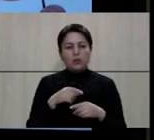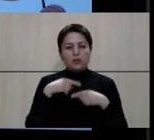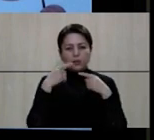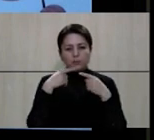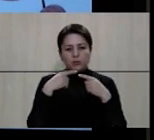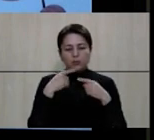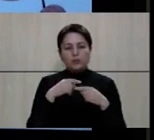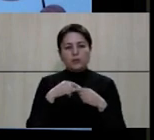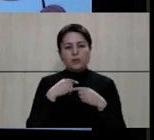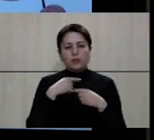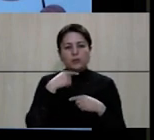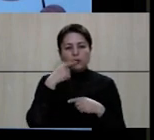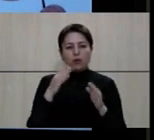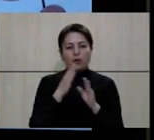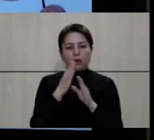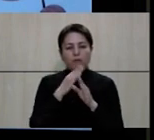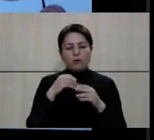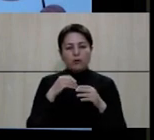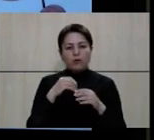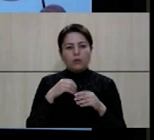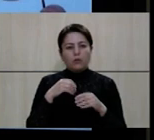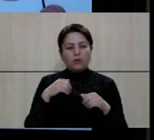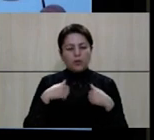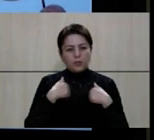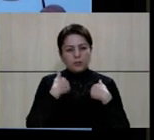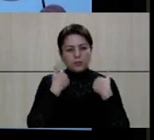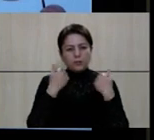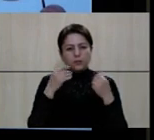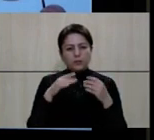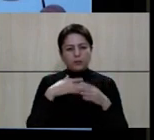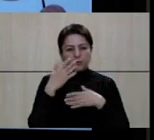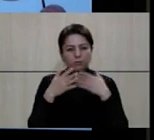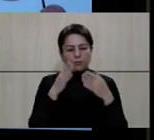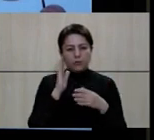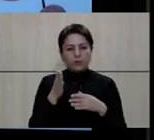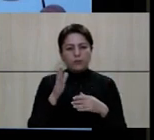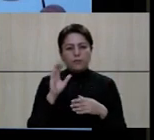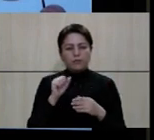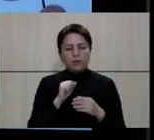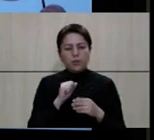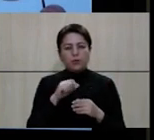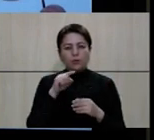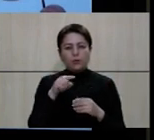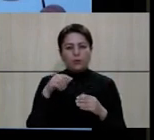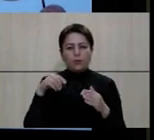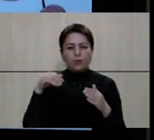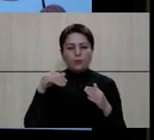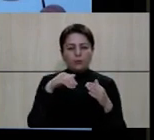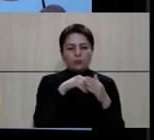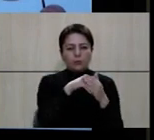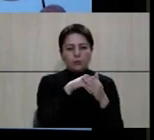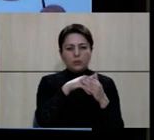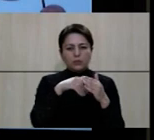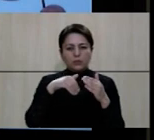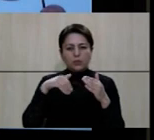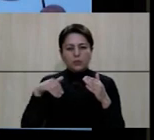gapirganda og'zimizdan chiqqan tovush havo zarralarini harakatga keltiradi va u borib urgan narsa buyumdan